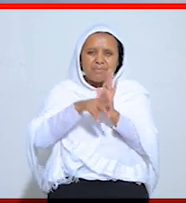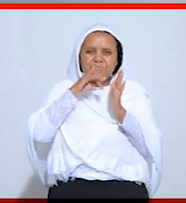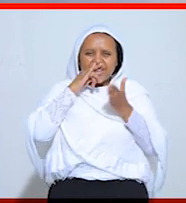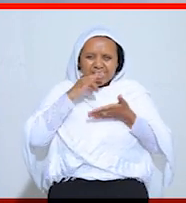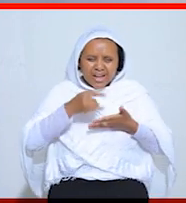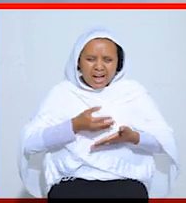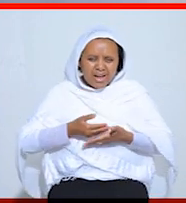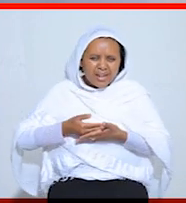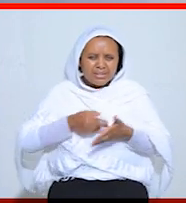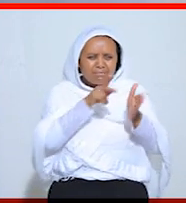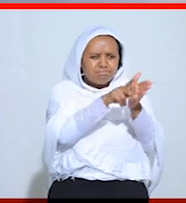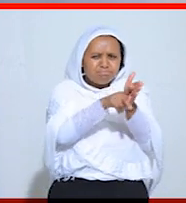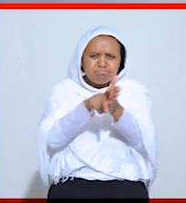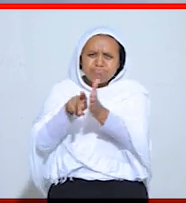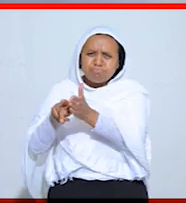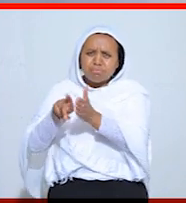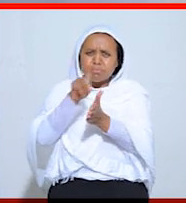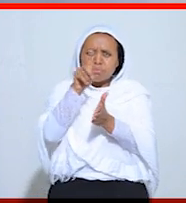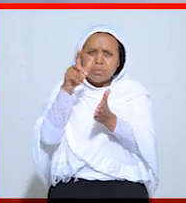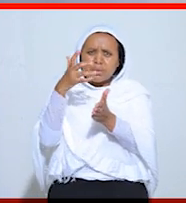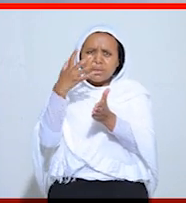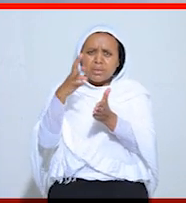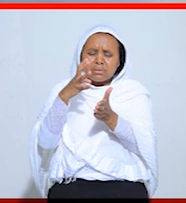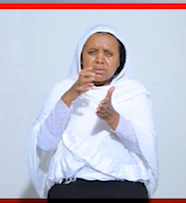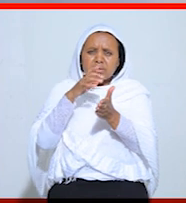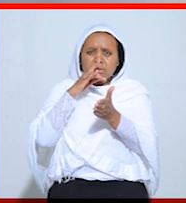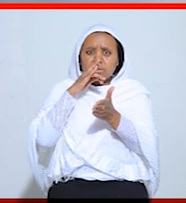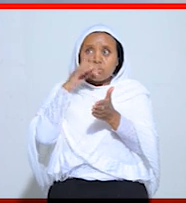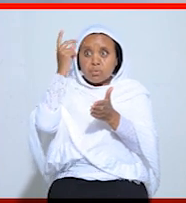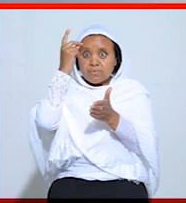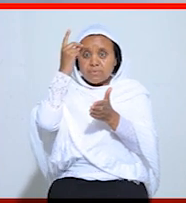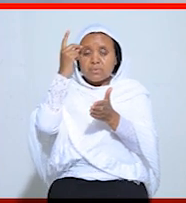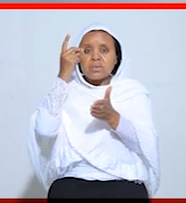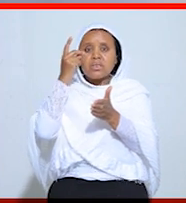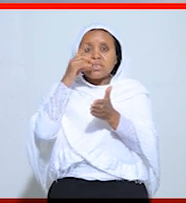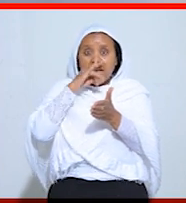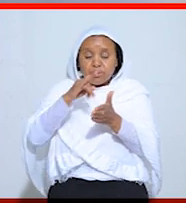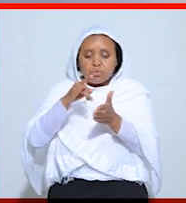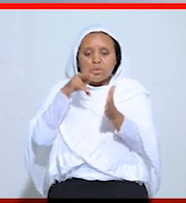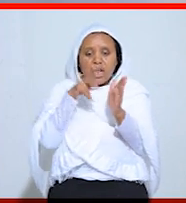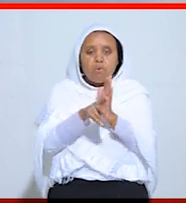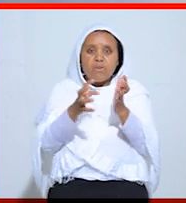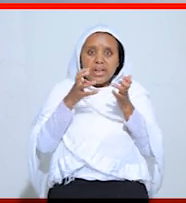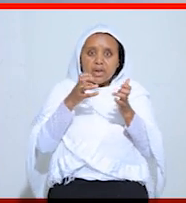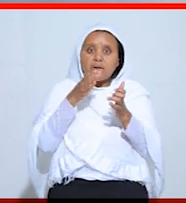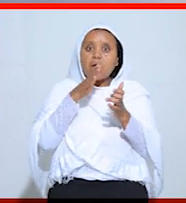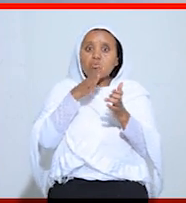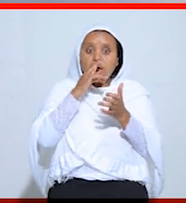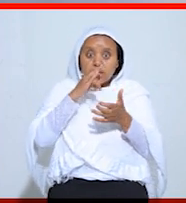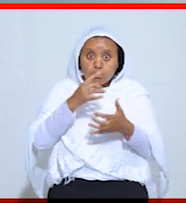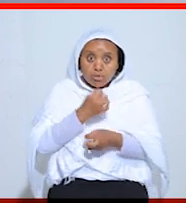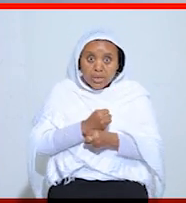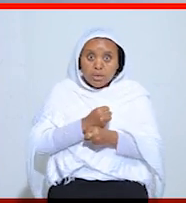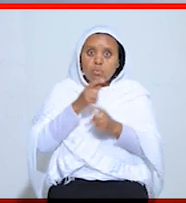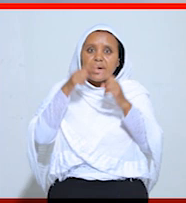ለመግደል ህፃናትን ባስፈጀ ጊዜ ዮሴፍ ህፃኑን ሄሮድስ ሊገለው ይፈልገዋልና